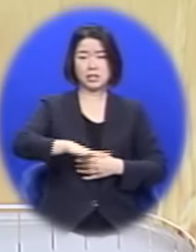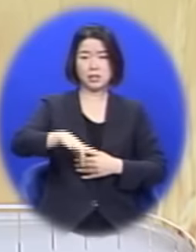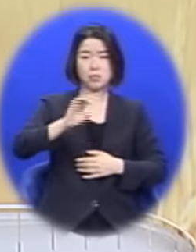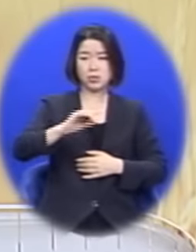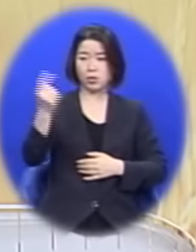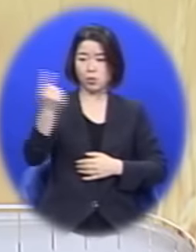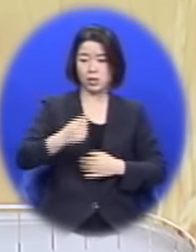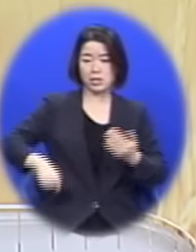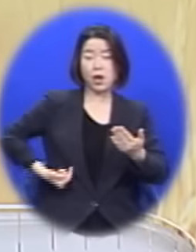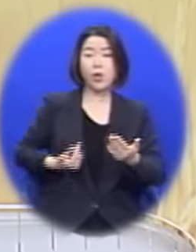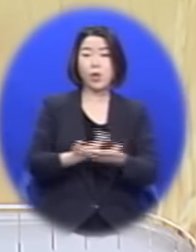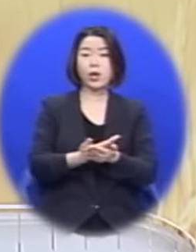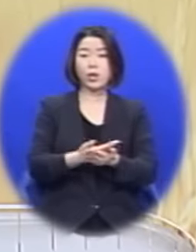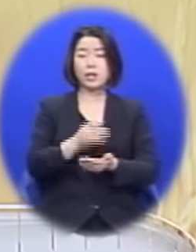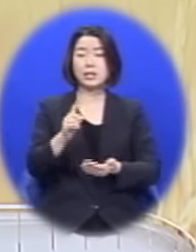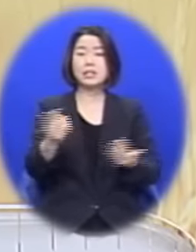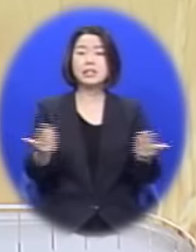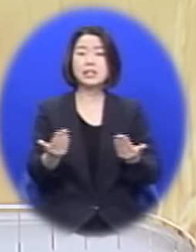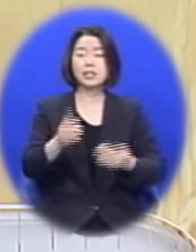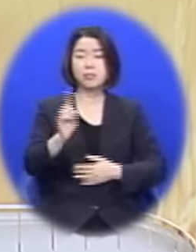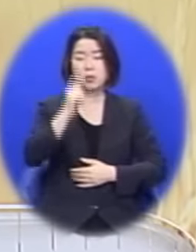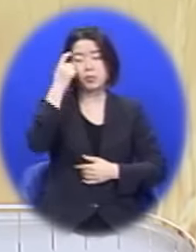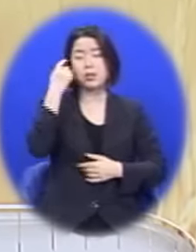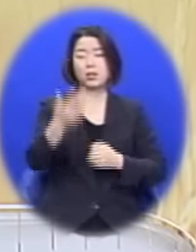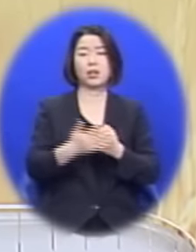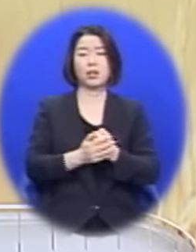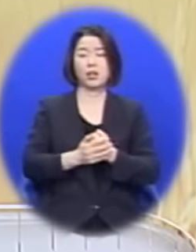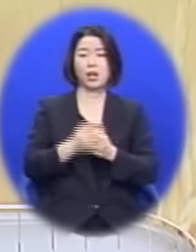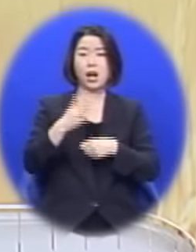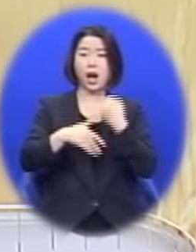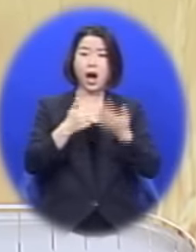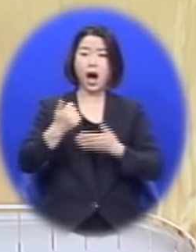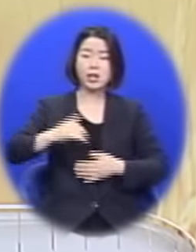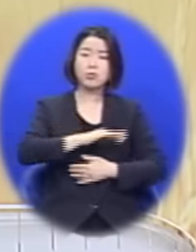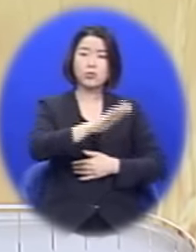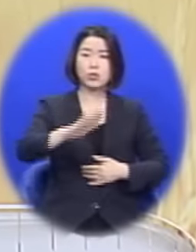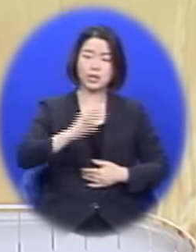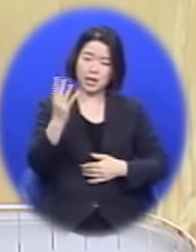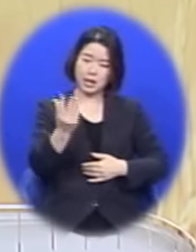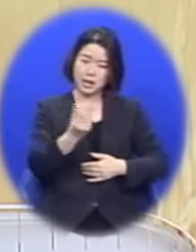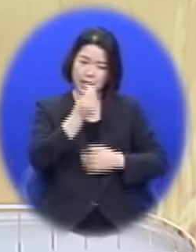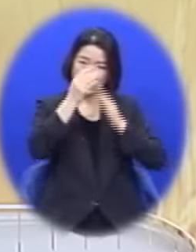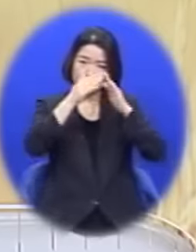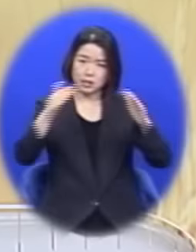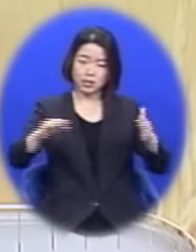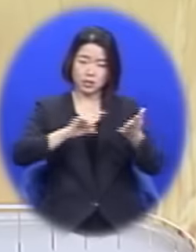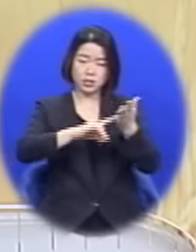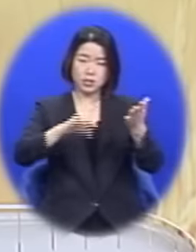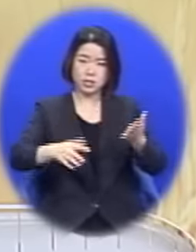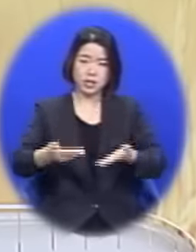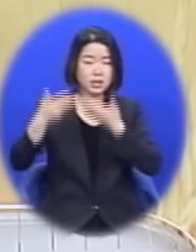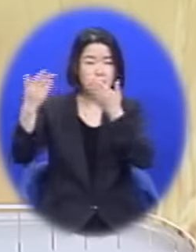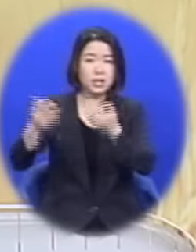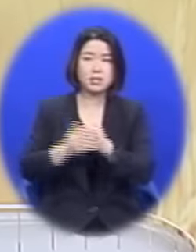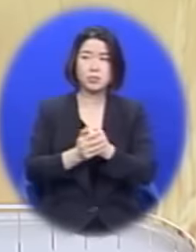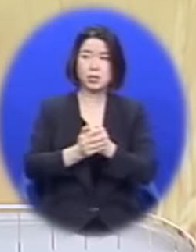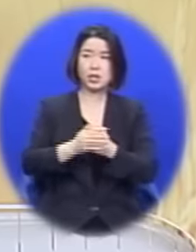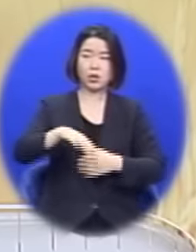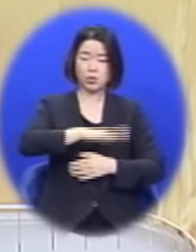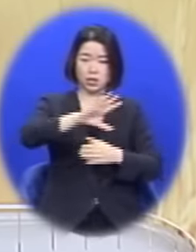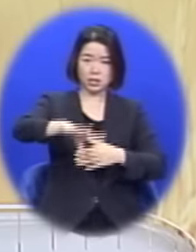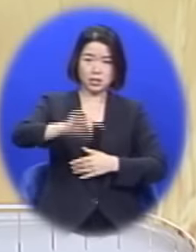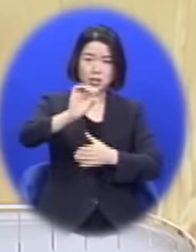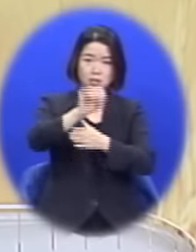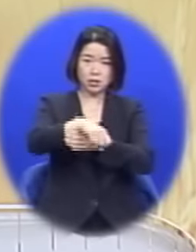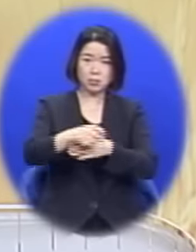아십니까? 느헤미야서 읽어보면 하나님 우리가 성전세 바치겠습니다. 우리가 첫 열매 바치겠습니다. 우리가 십일조